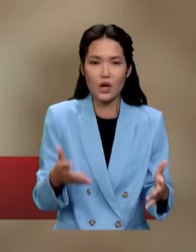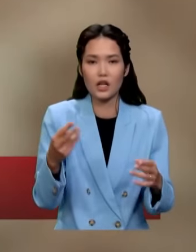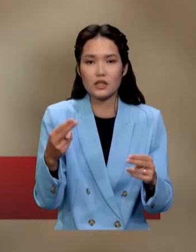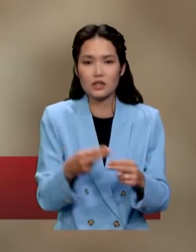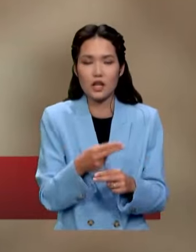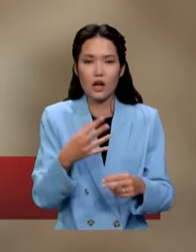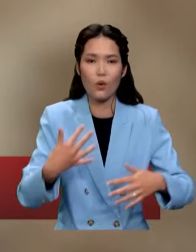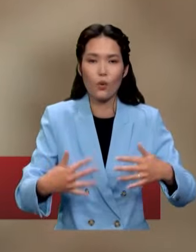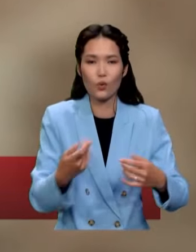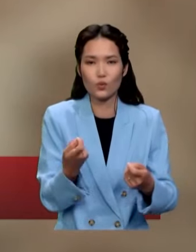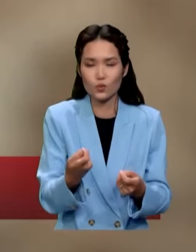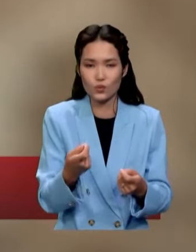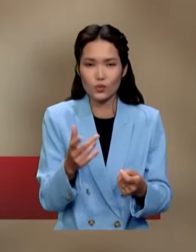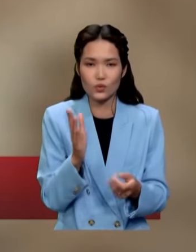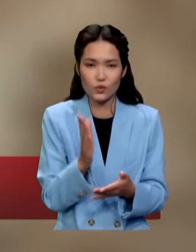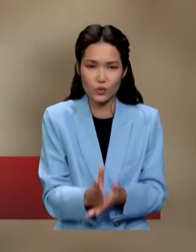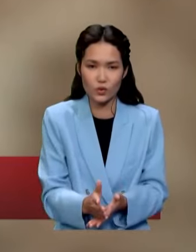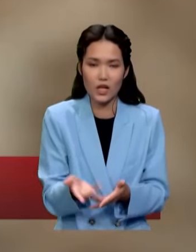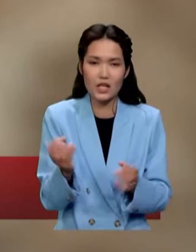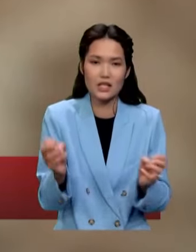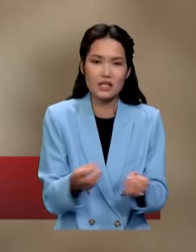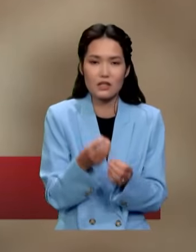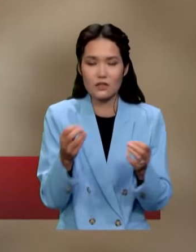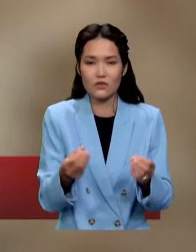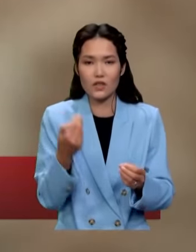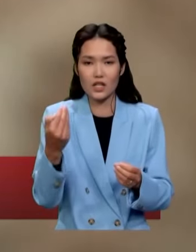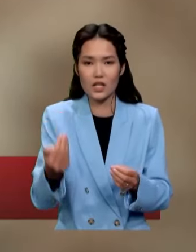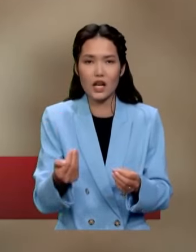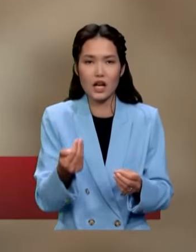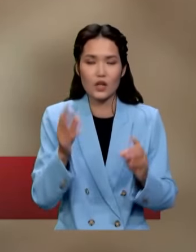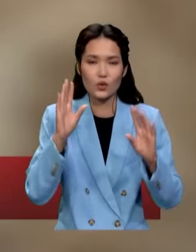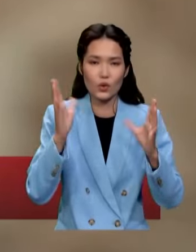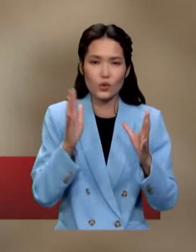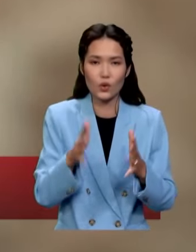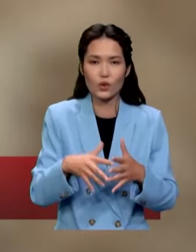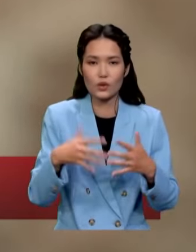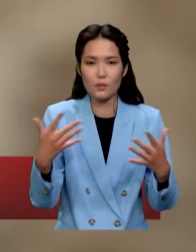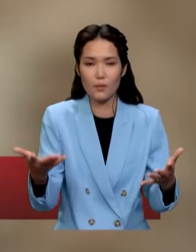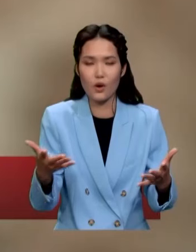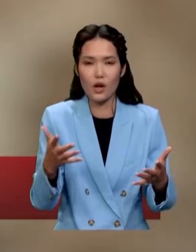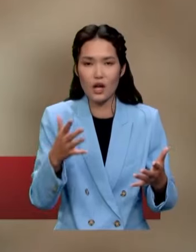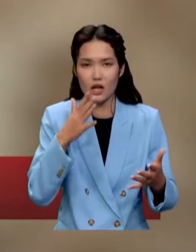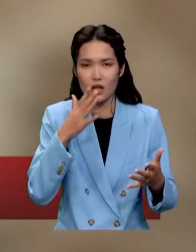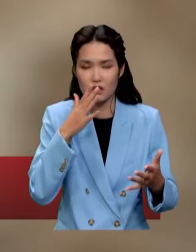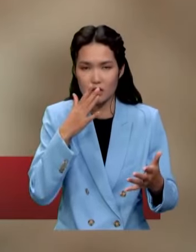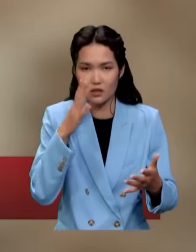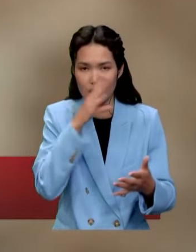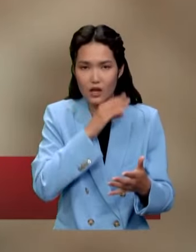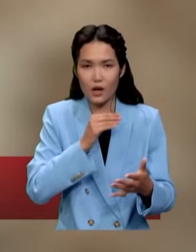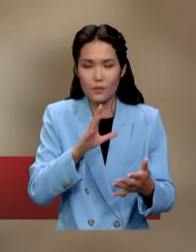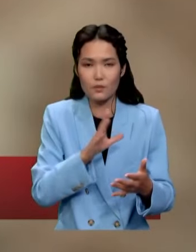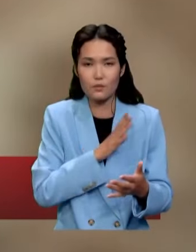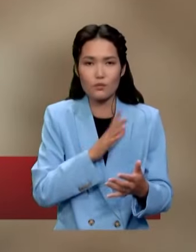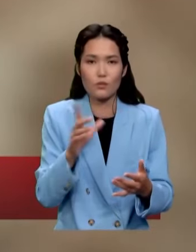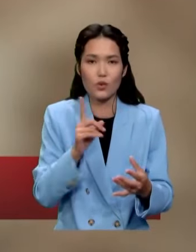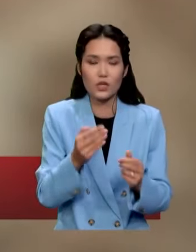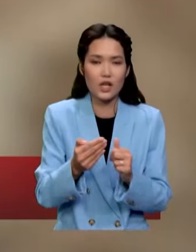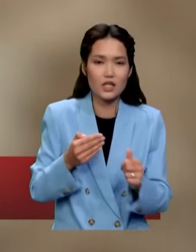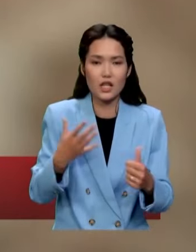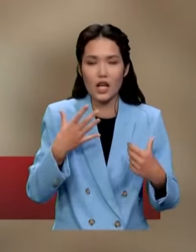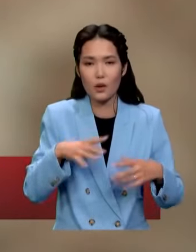относительно небольшие колебания. В данном случае населению нужно относиться к ситуации более философски и не бежать, скажем так,